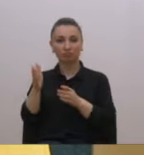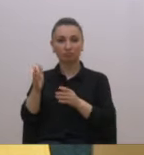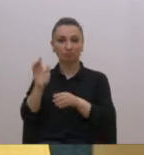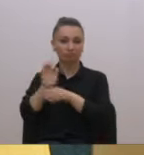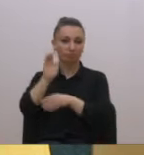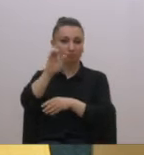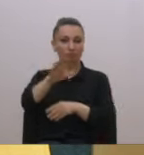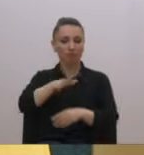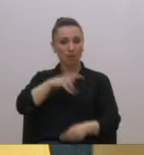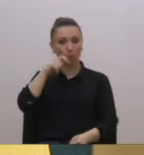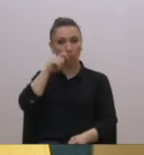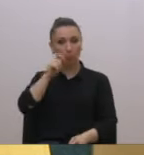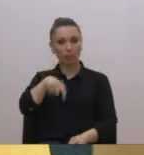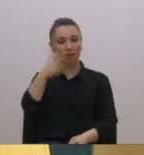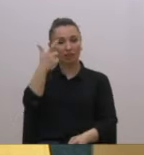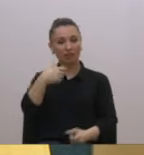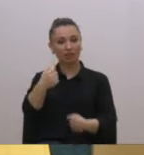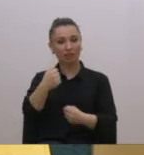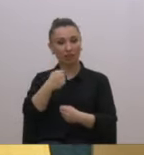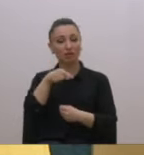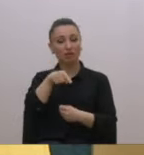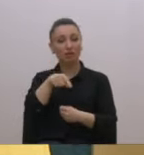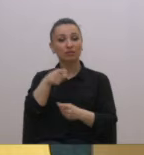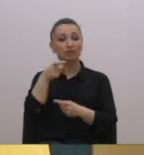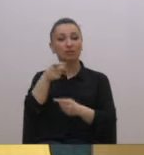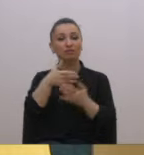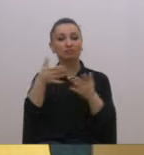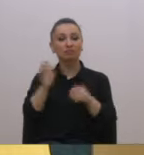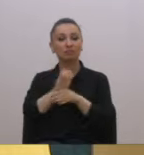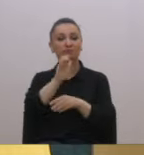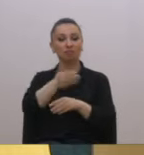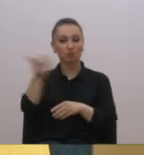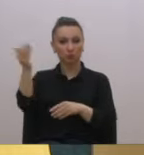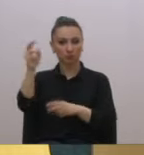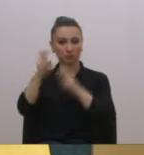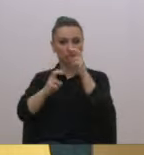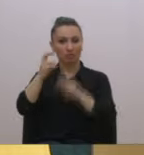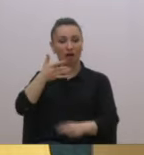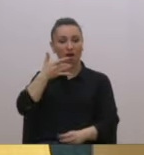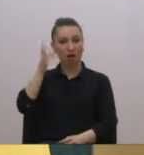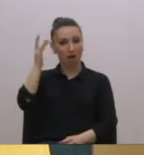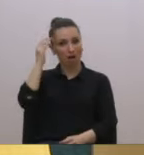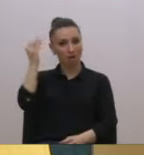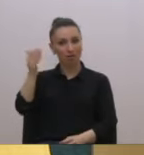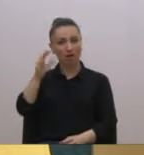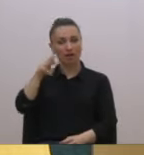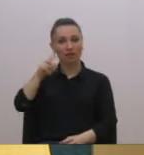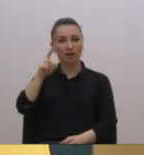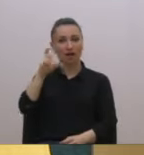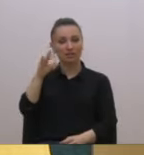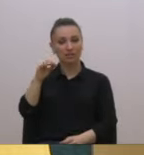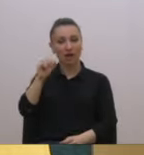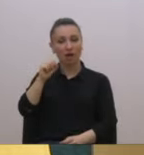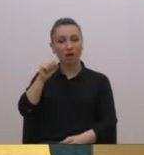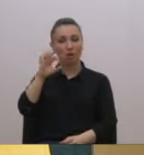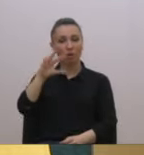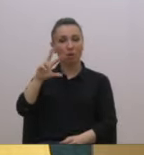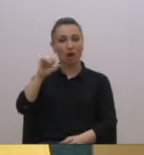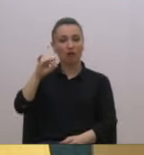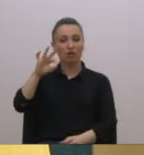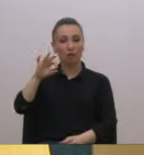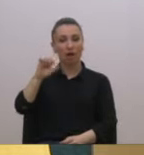თავი დაიცვას, იწარმოება ამერიკაში და ეს ყველაფერი ეხმარება ამერიკულ მოსახლეობას ტეხასიდან ოჰაიომდე და